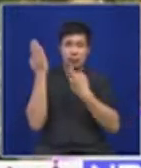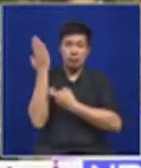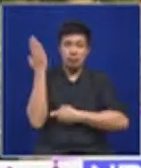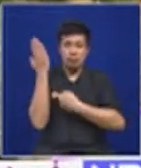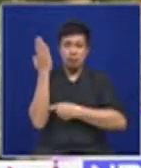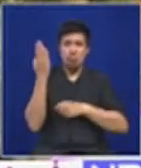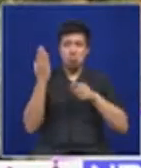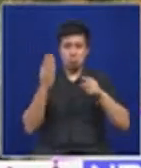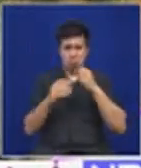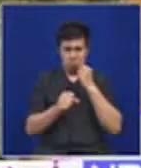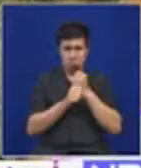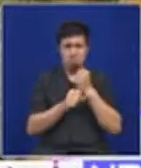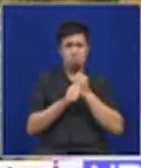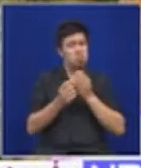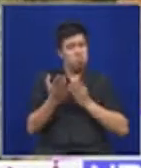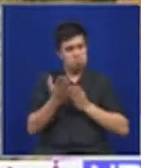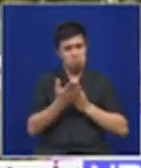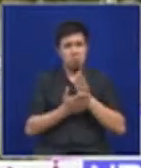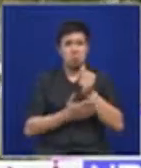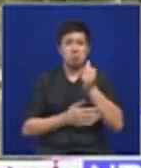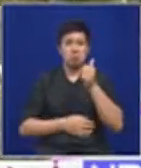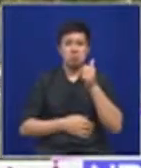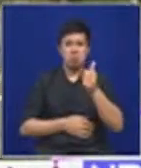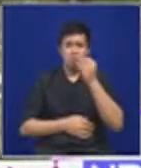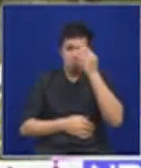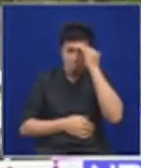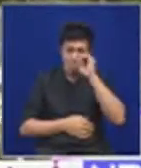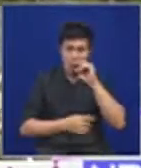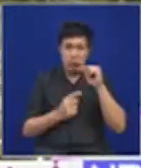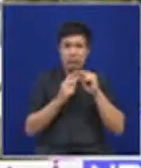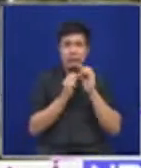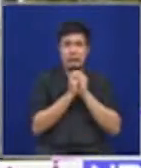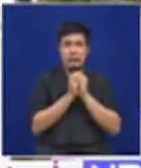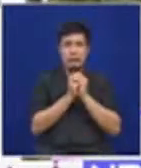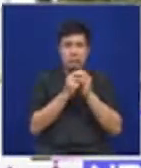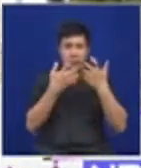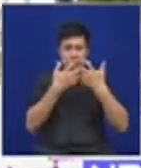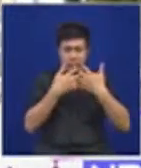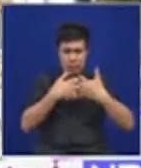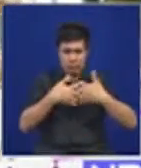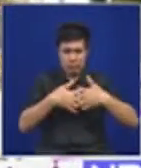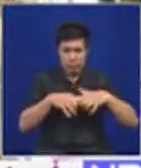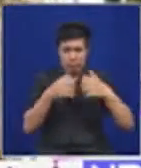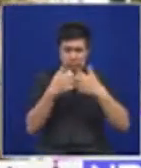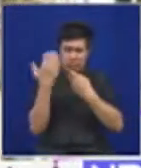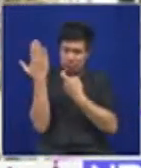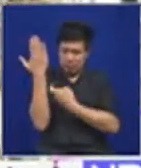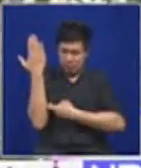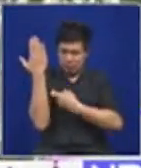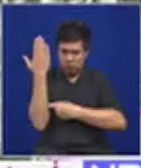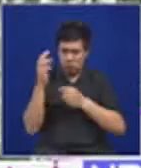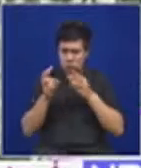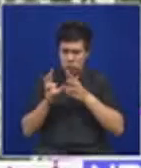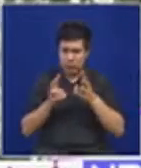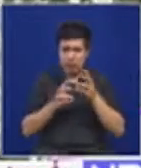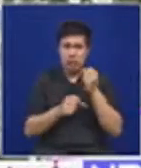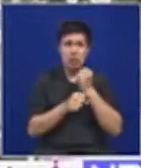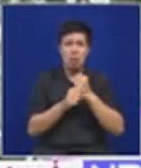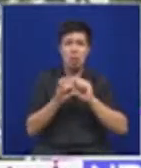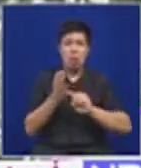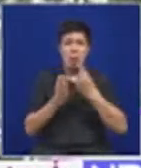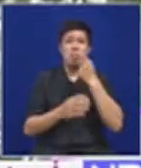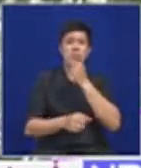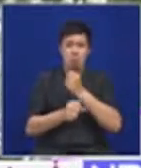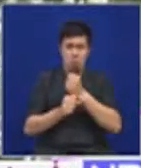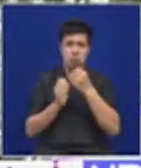ละครับได้รับความสำเร็จมากเพราะว่าทางจีนเนี่ยได้นำเครื่องกรีดยางอัตโนมัติมาใช้ที่บึงกาฬเป็นจังหวัดแรก